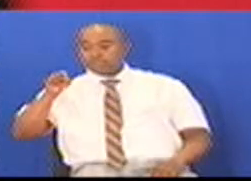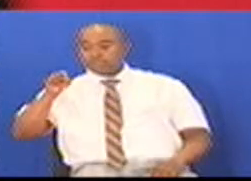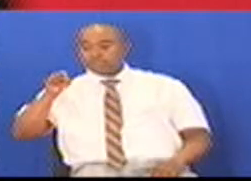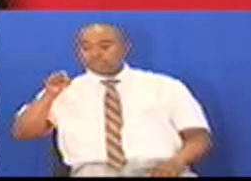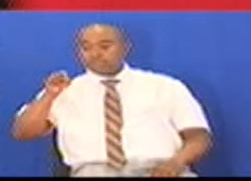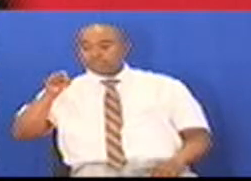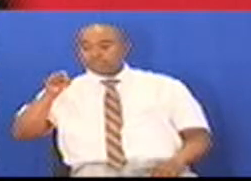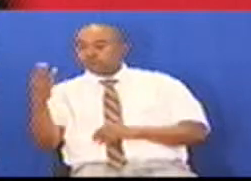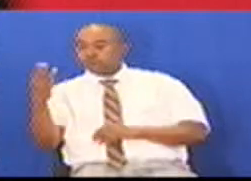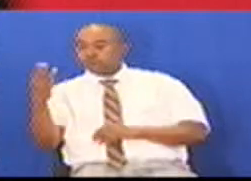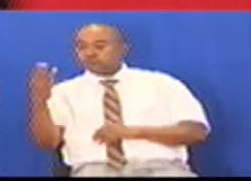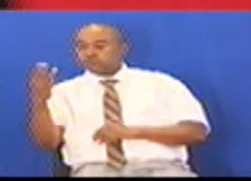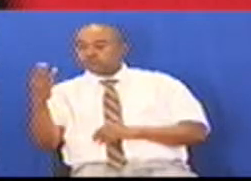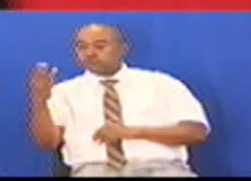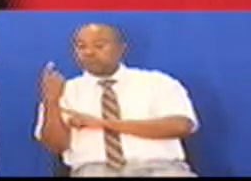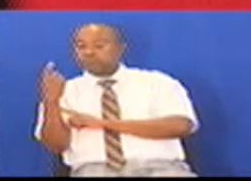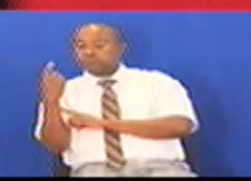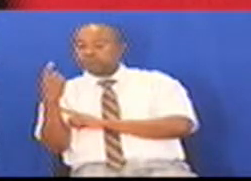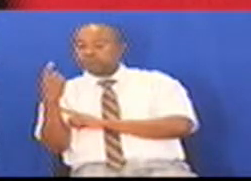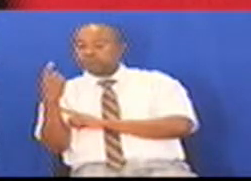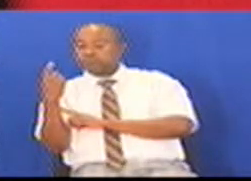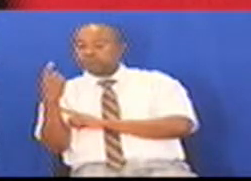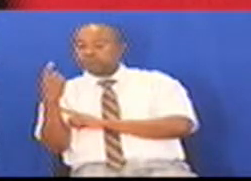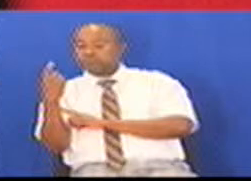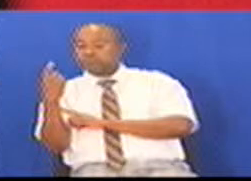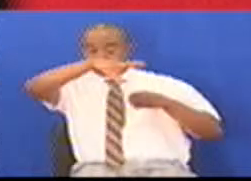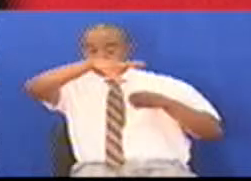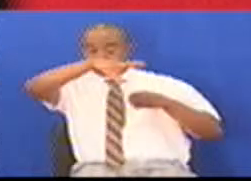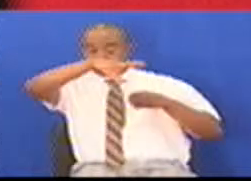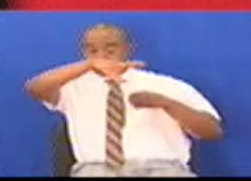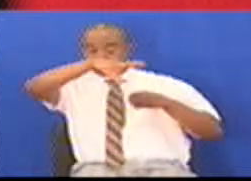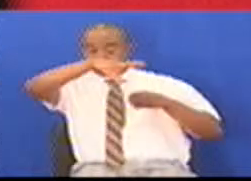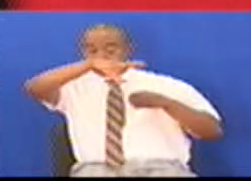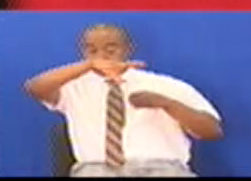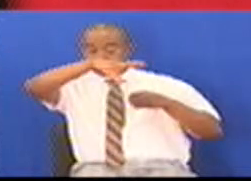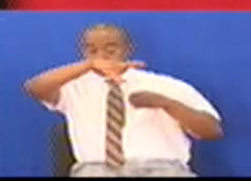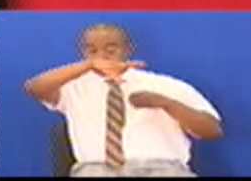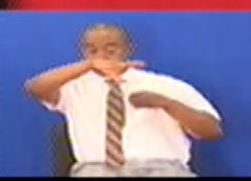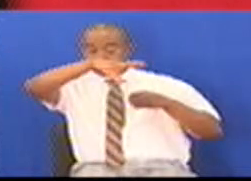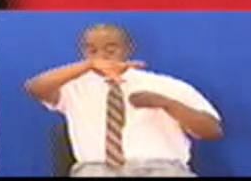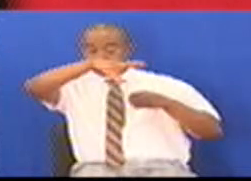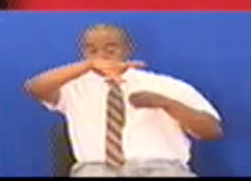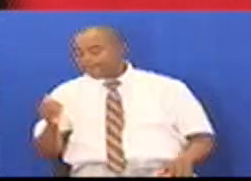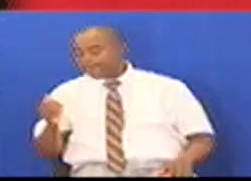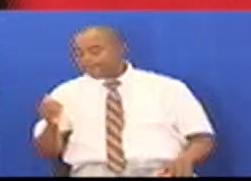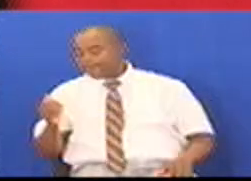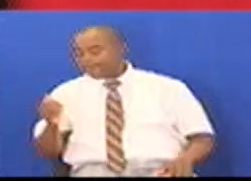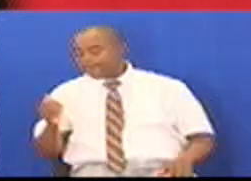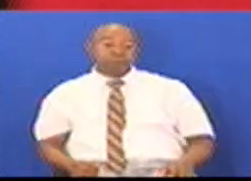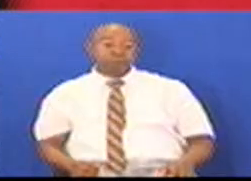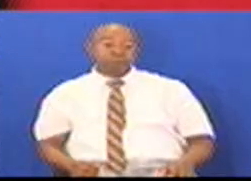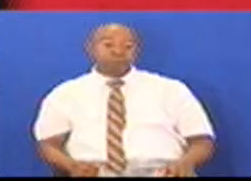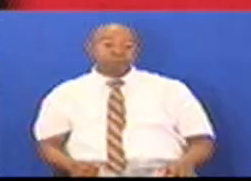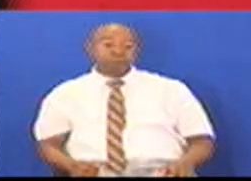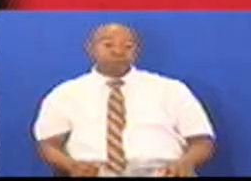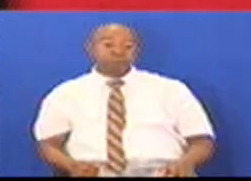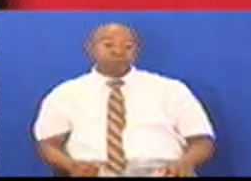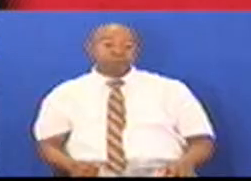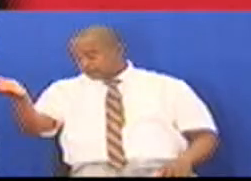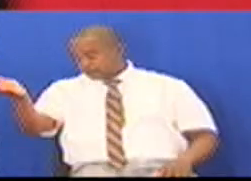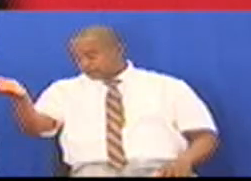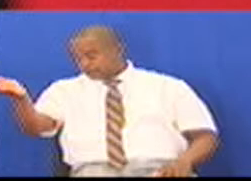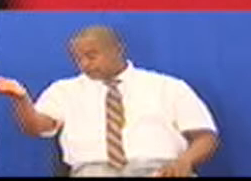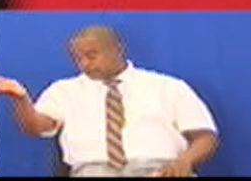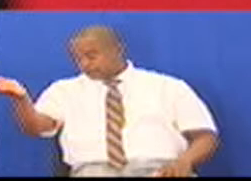650.381. Kielelezo cha tumeweka hapo, Mheshimiwa Spika. Mheshimiwa Spika, kwa